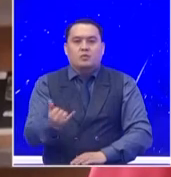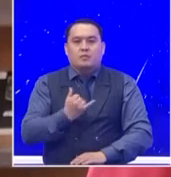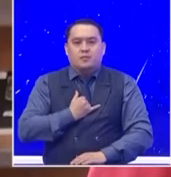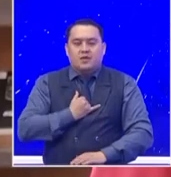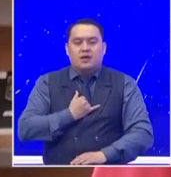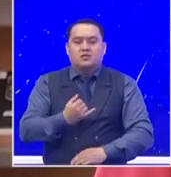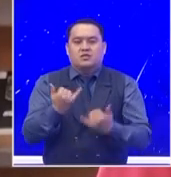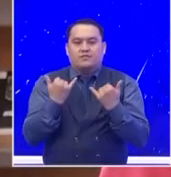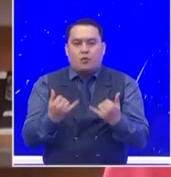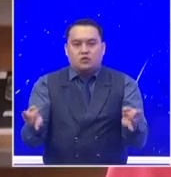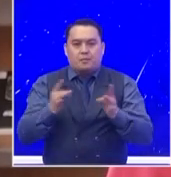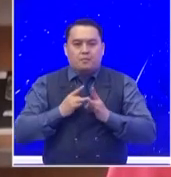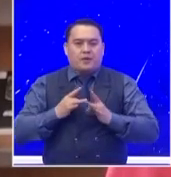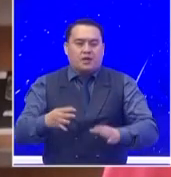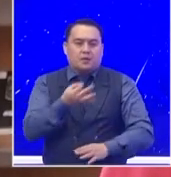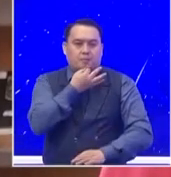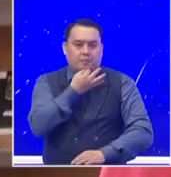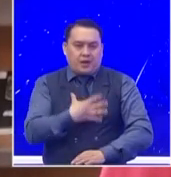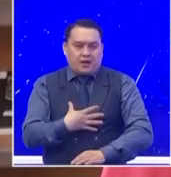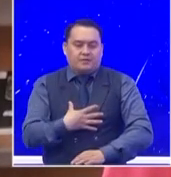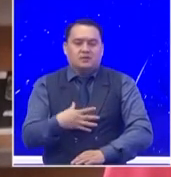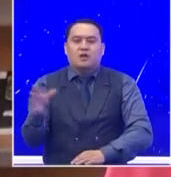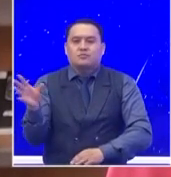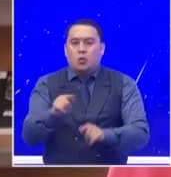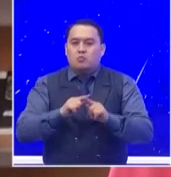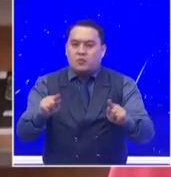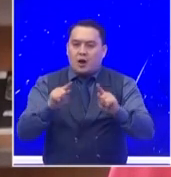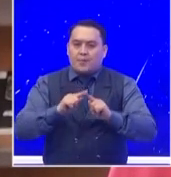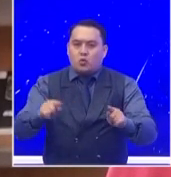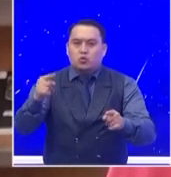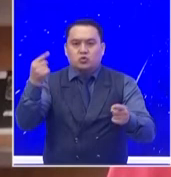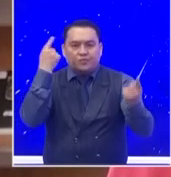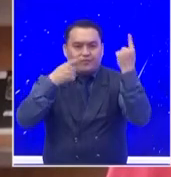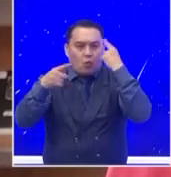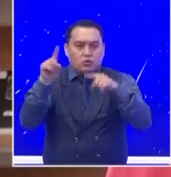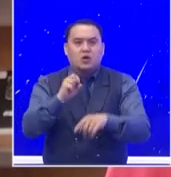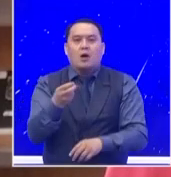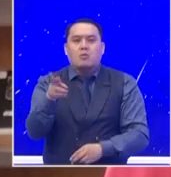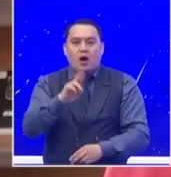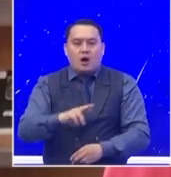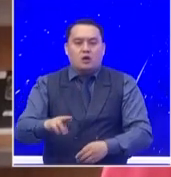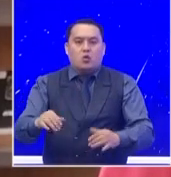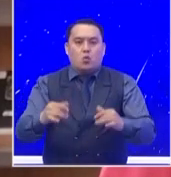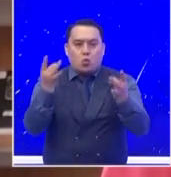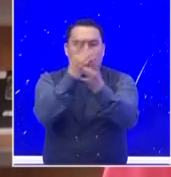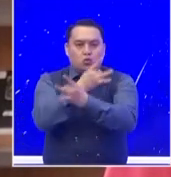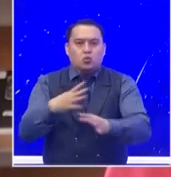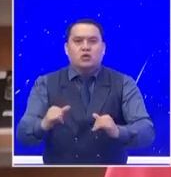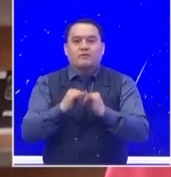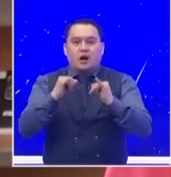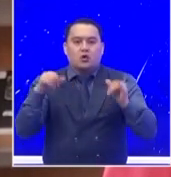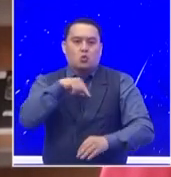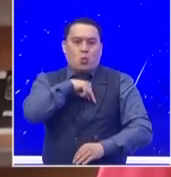Мне очень понравился сегодняшний вечер. Все на высшем уровне. Пропаганда творчества Абая – это часть большой программы культурного развития казахстанцев